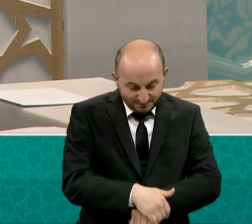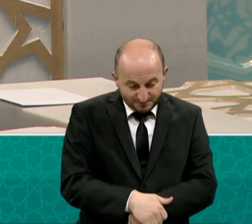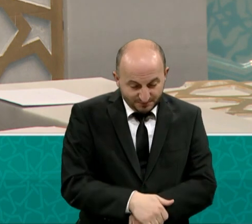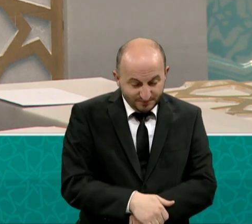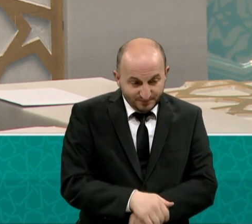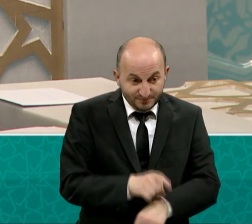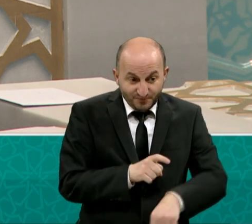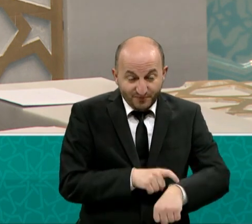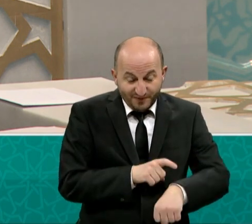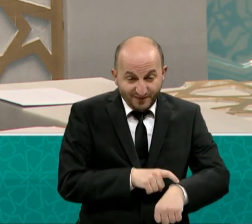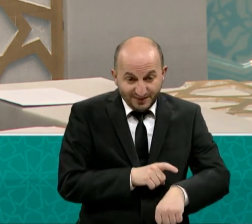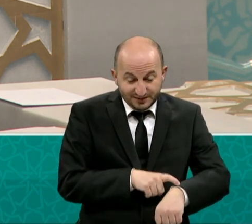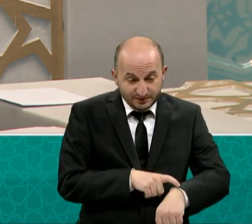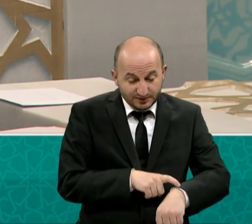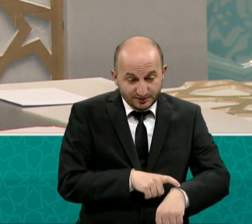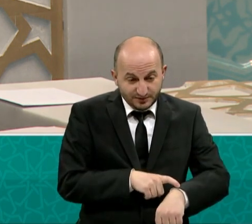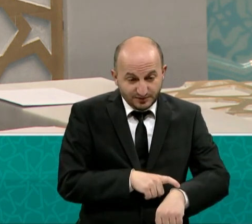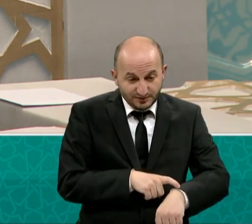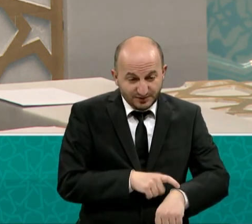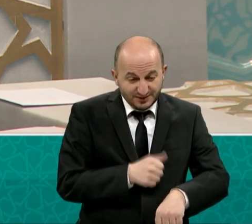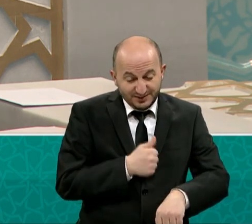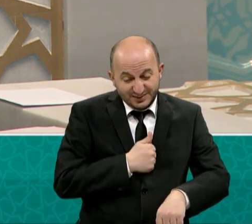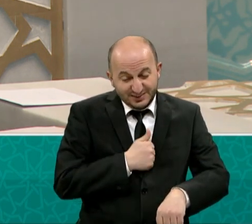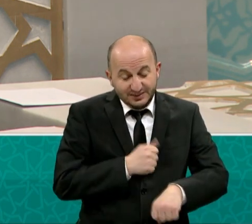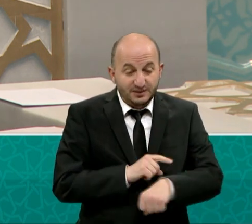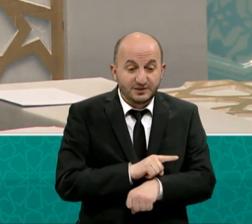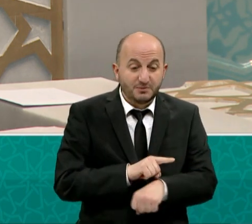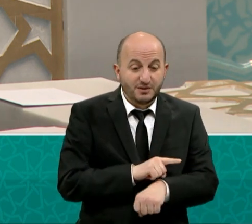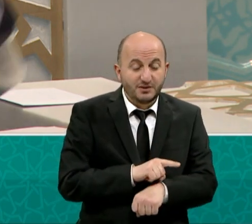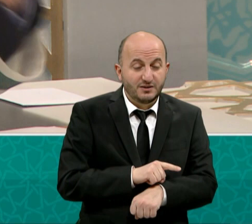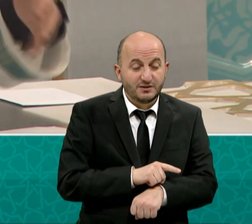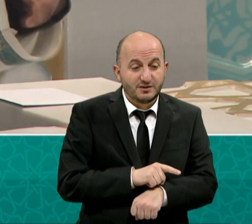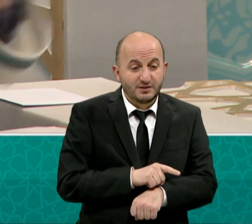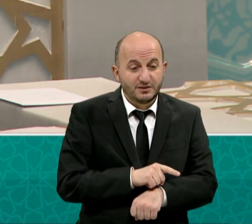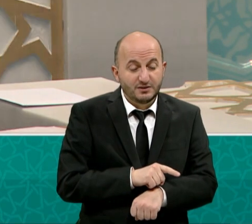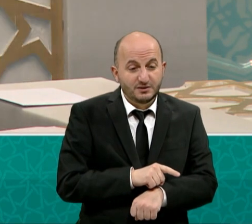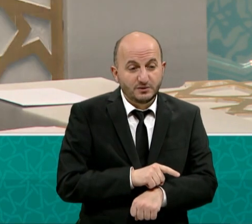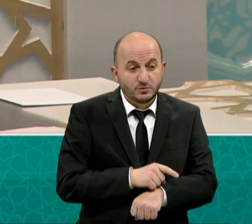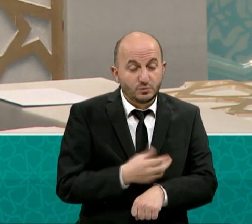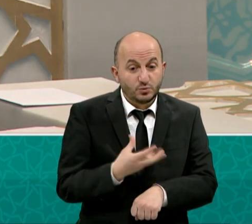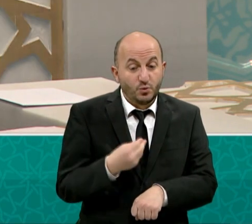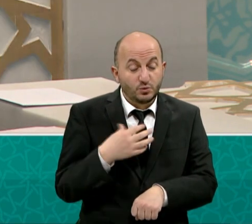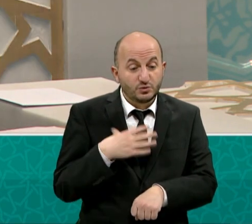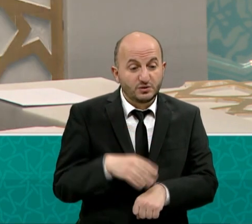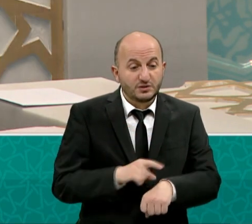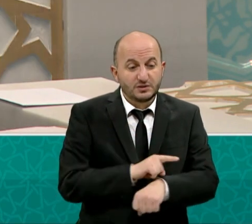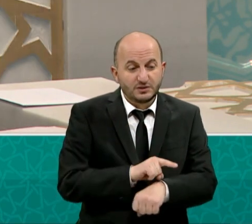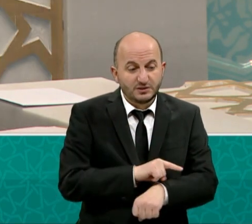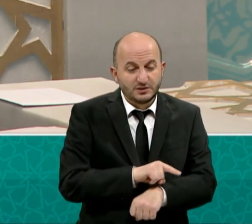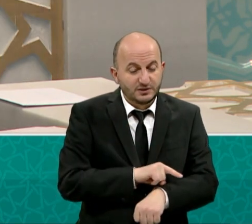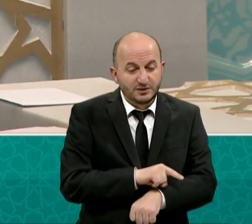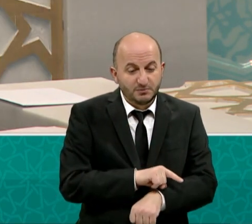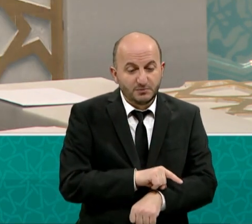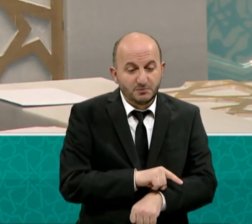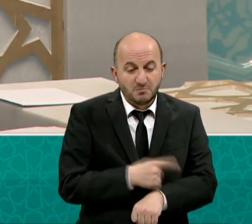Onun vakti de böyle sıkıntılı zamanlarda olur. Çok istediğiniz zaman bir şeye kavuşamadınız. İşte orada